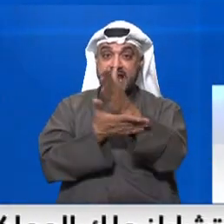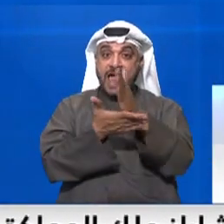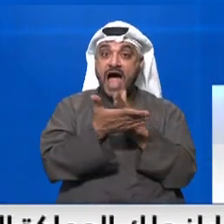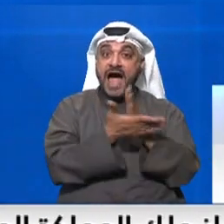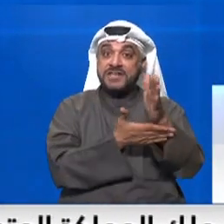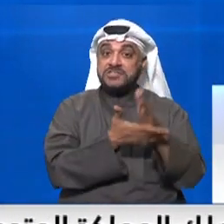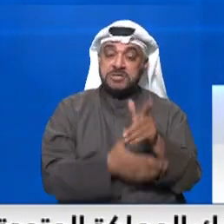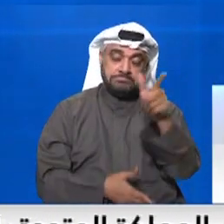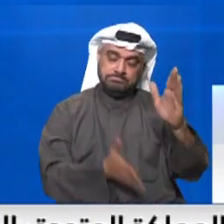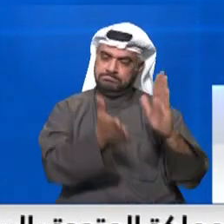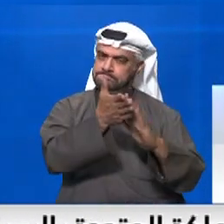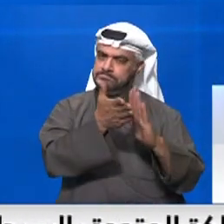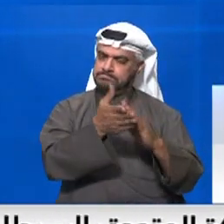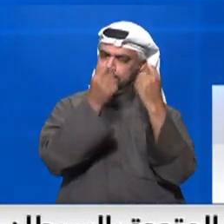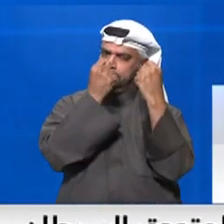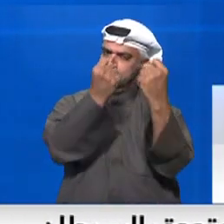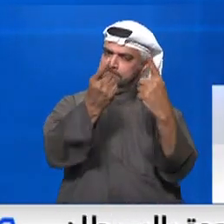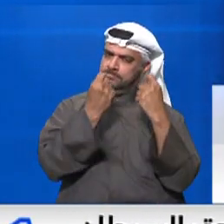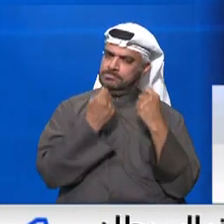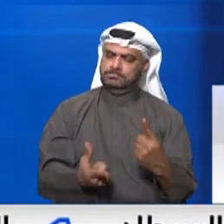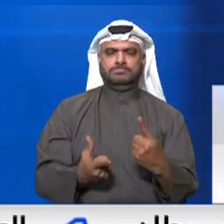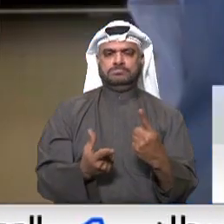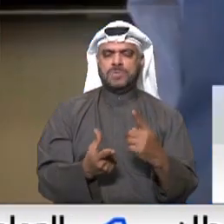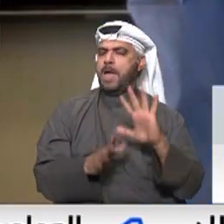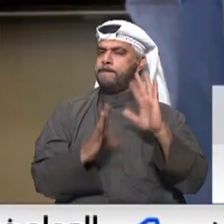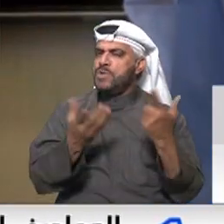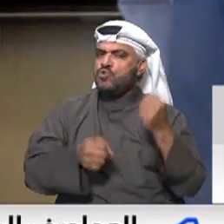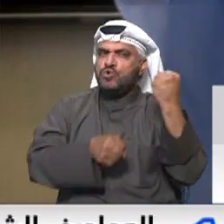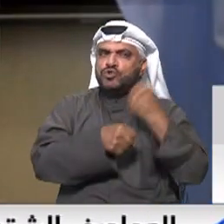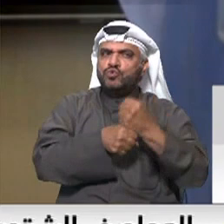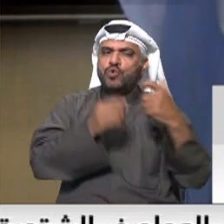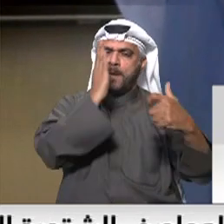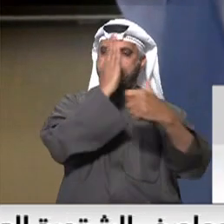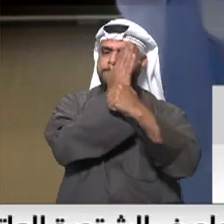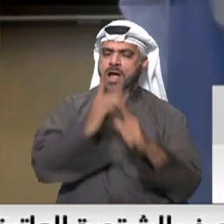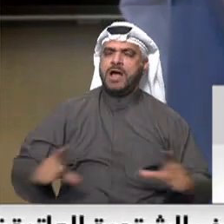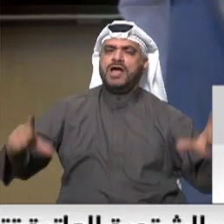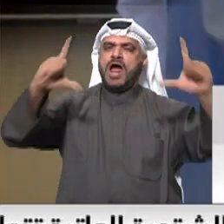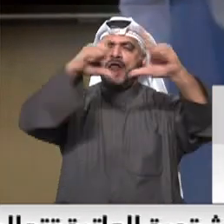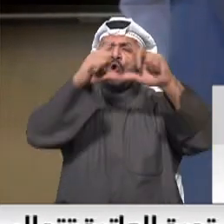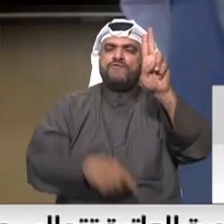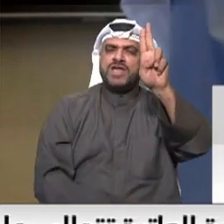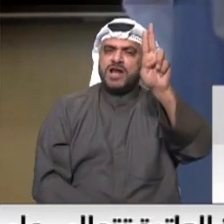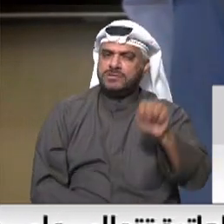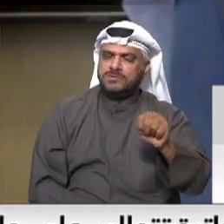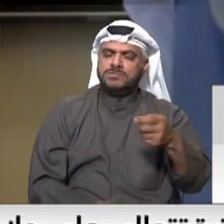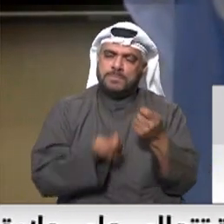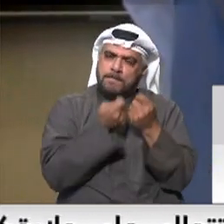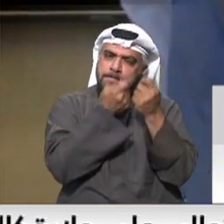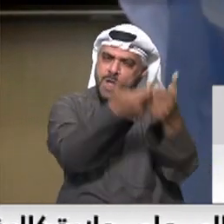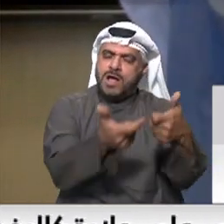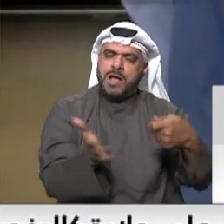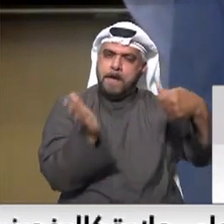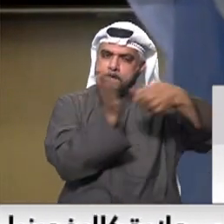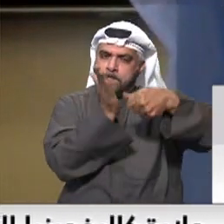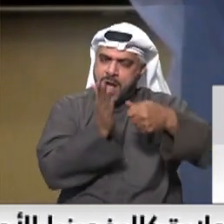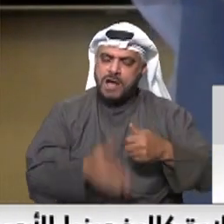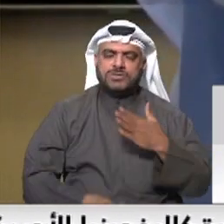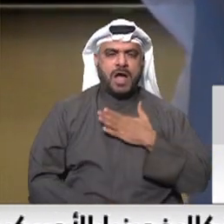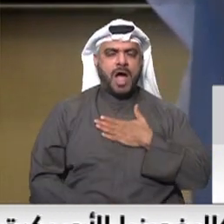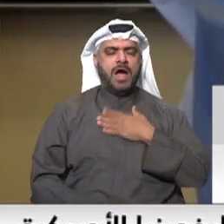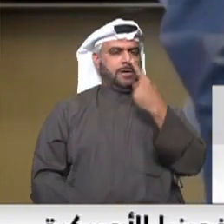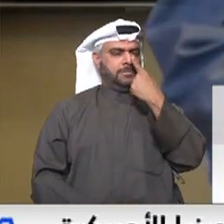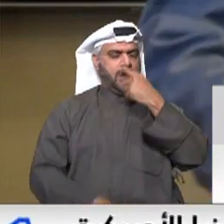الحثيثه والتي تقوم بها الوكاله والعاملين فيها على الارض في فلسطين مجددا تضامن دوله